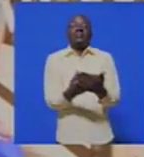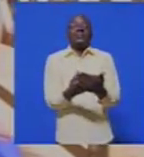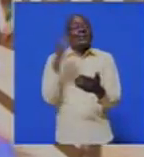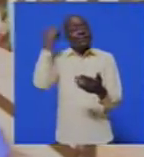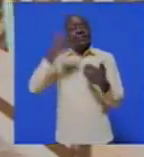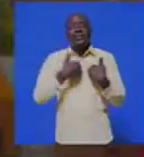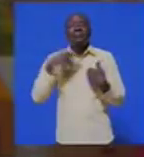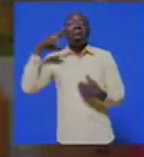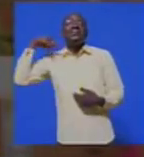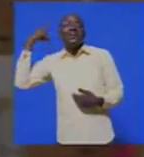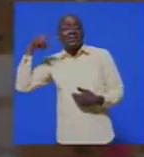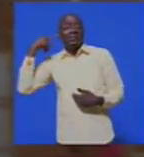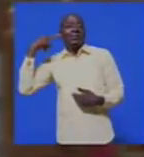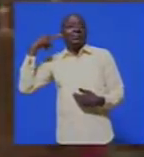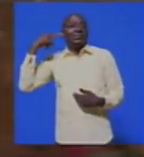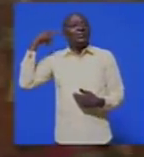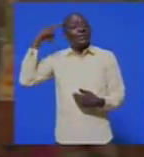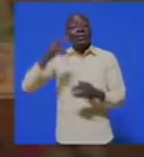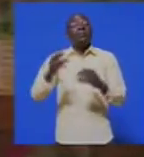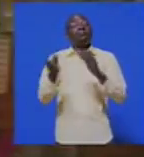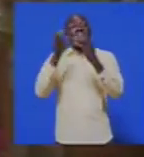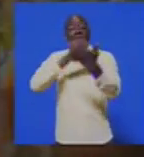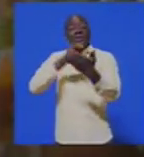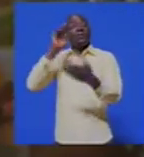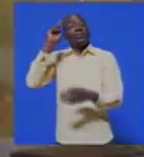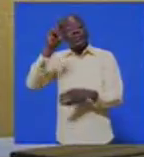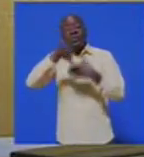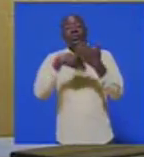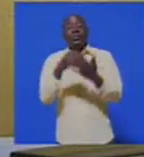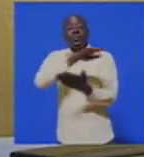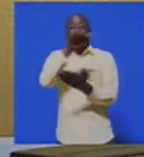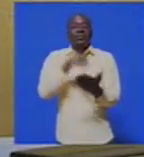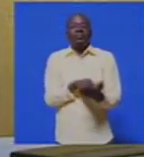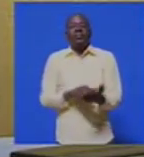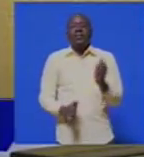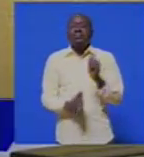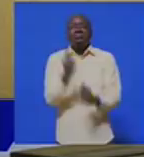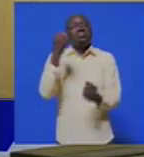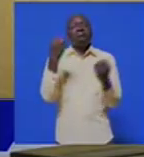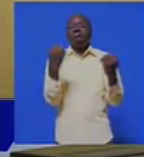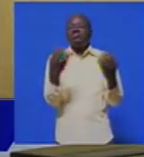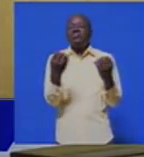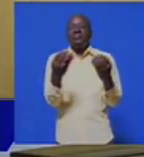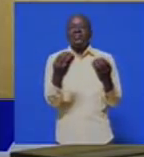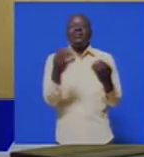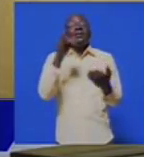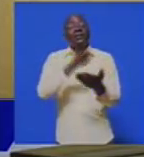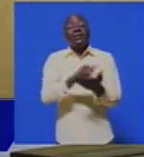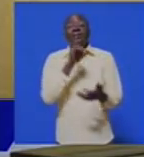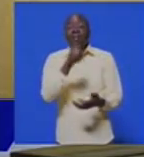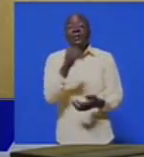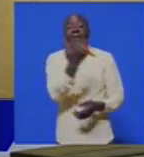histoire fâcheuse derrière chaque pensionnaire de ce centre. Les plus nombreux parmi nos enfants, c'est les enfants de